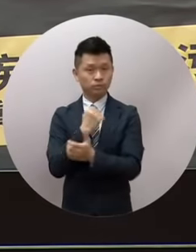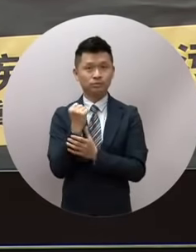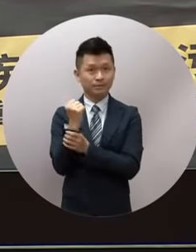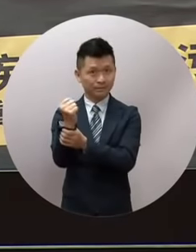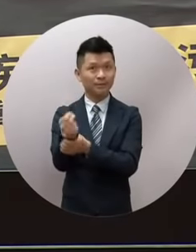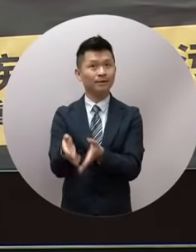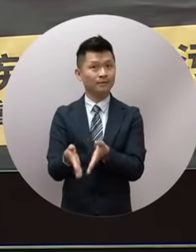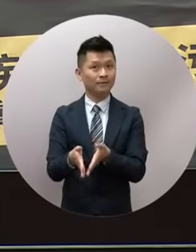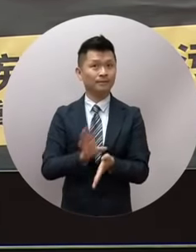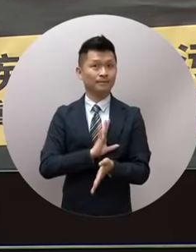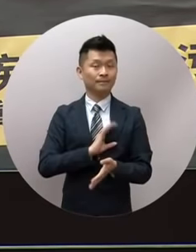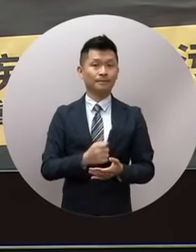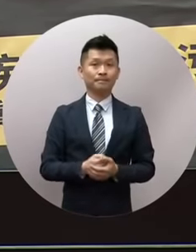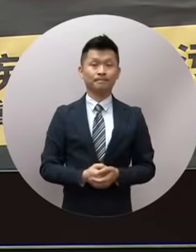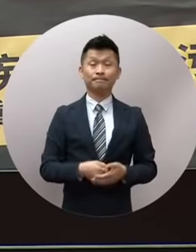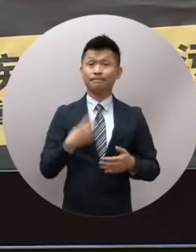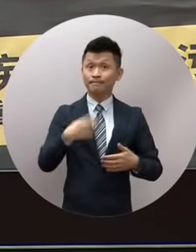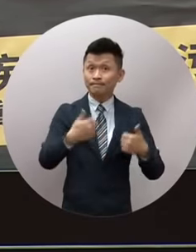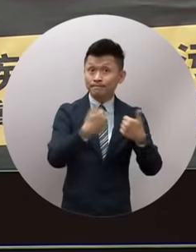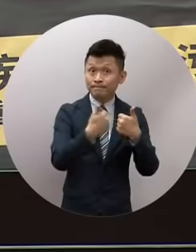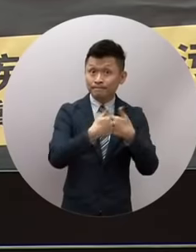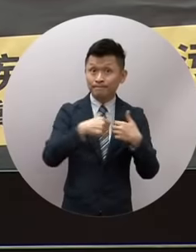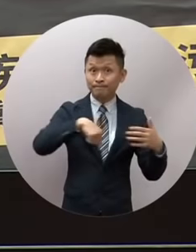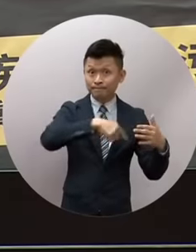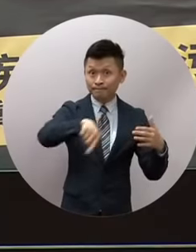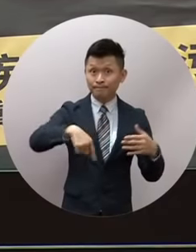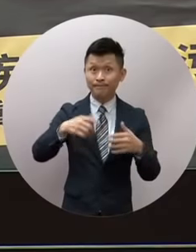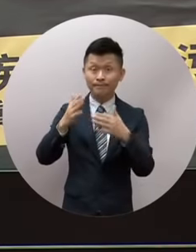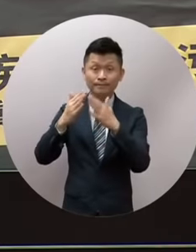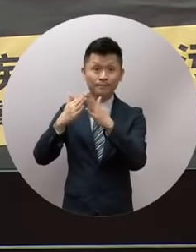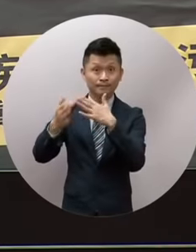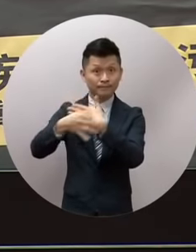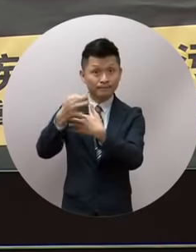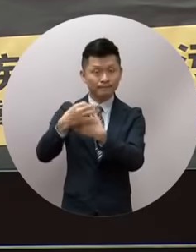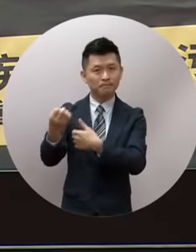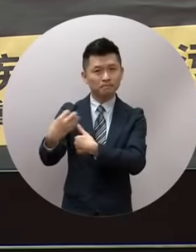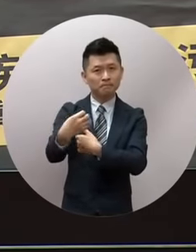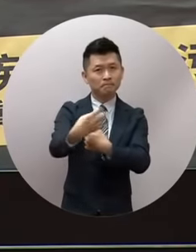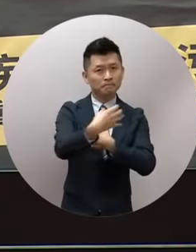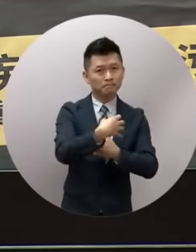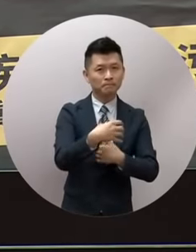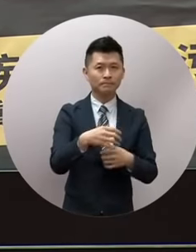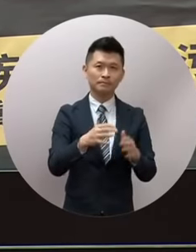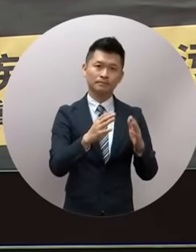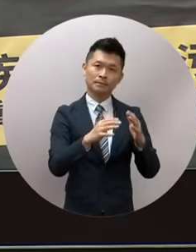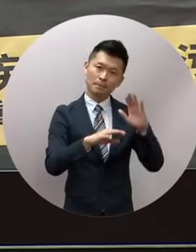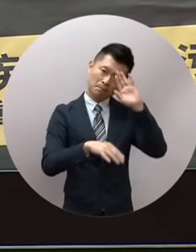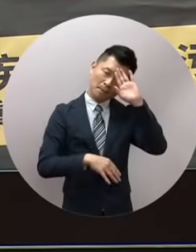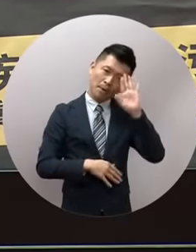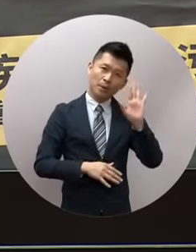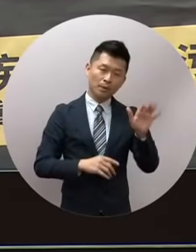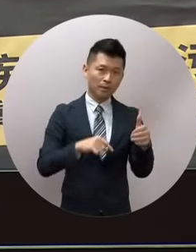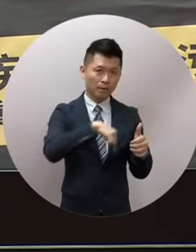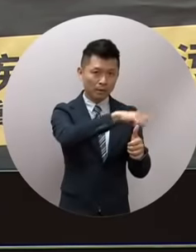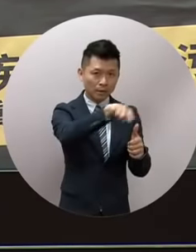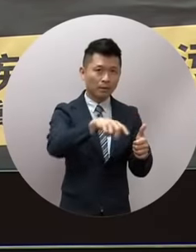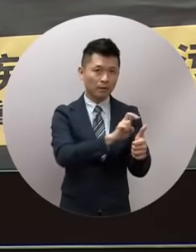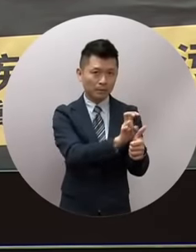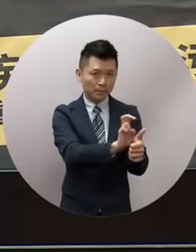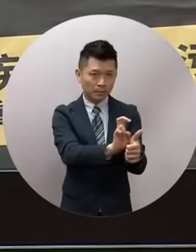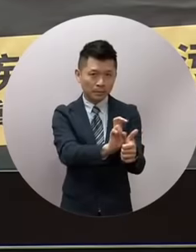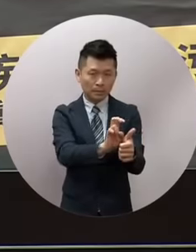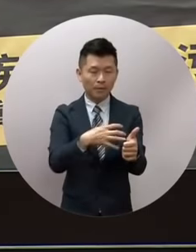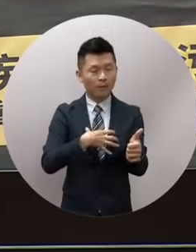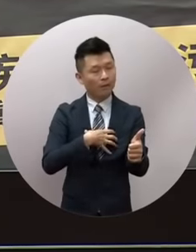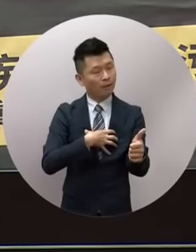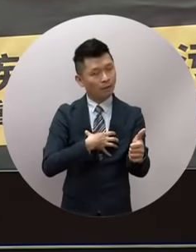那一样的就是在那场会议上，其实也有家属提到说，他们其实照顾这些家人深受精神疾患之苦，其